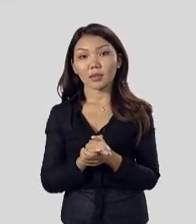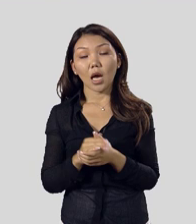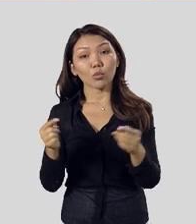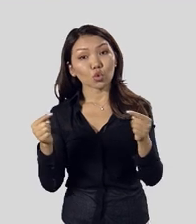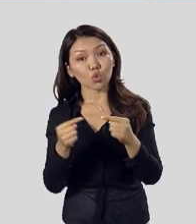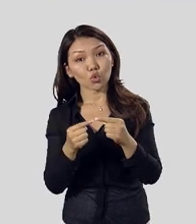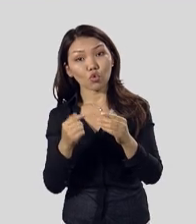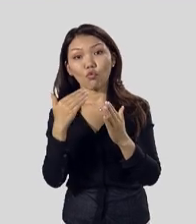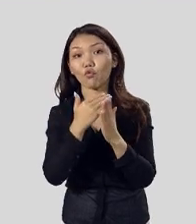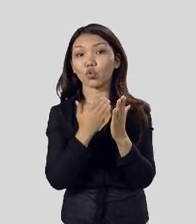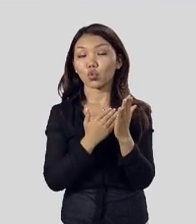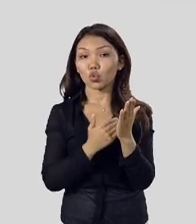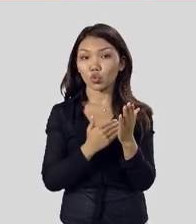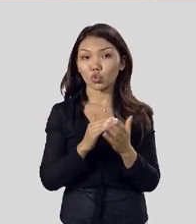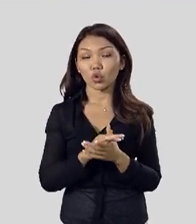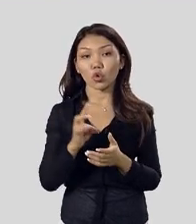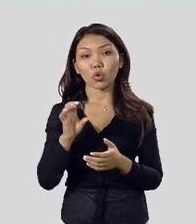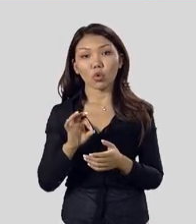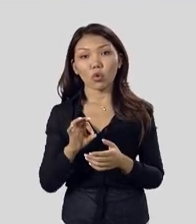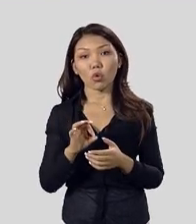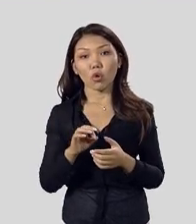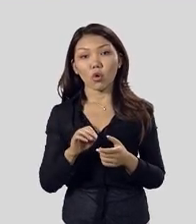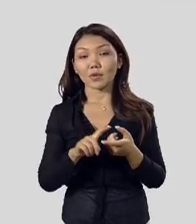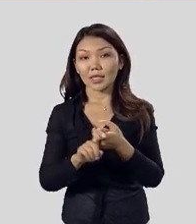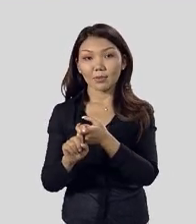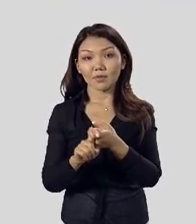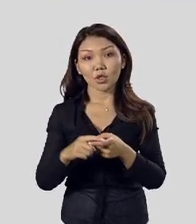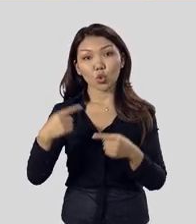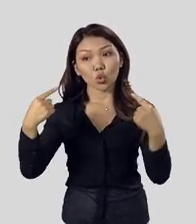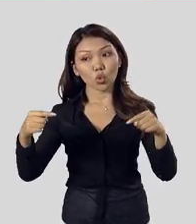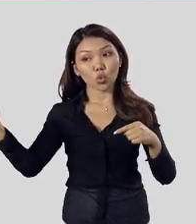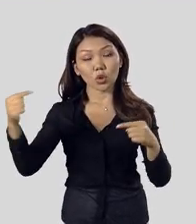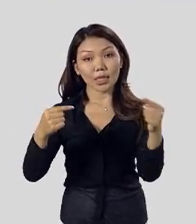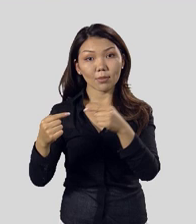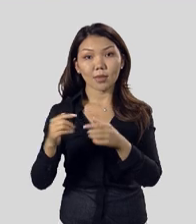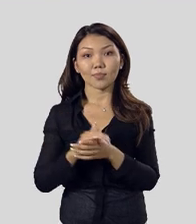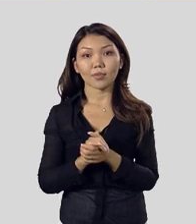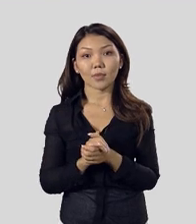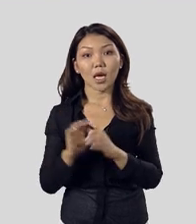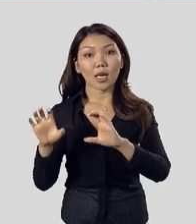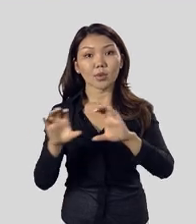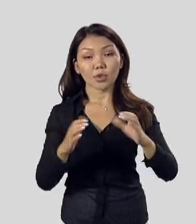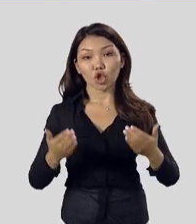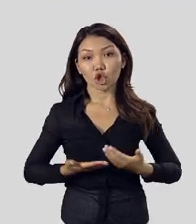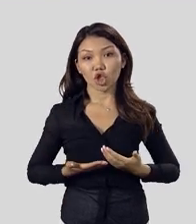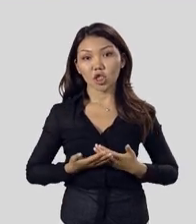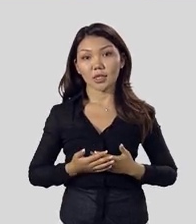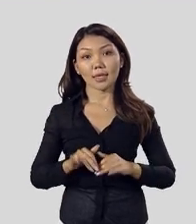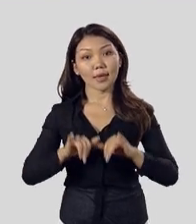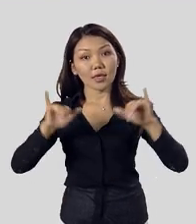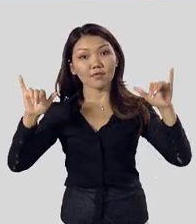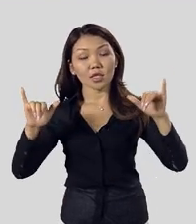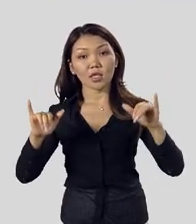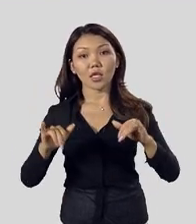но тесно взаимосвязана с другими обеспечивая жизнь и развитие организма таким